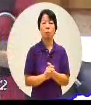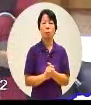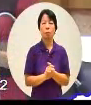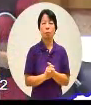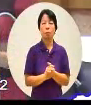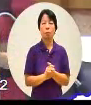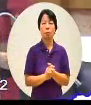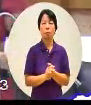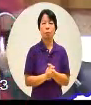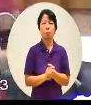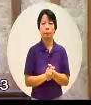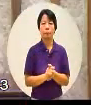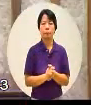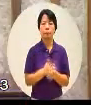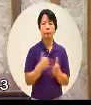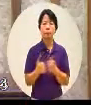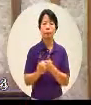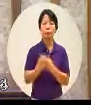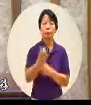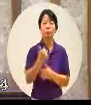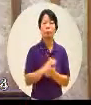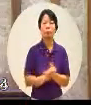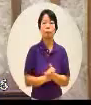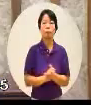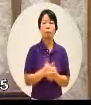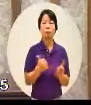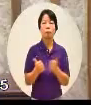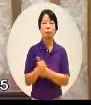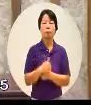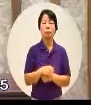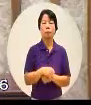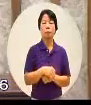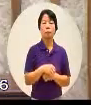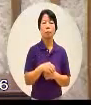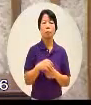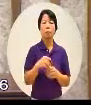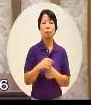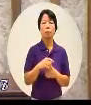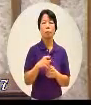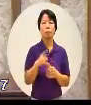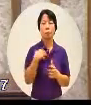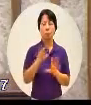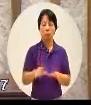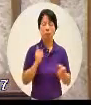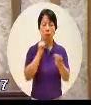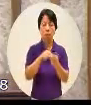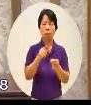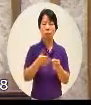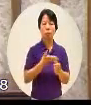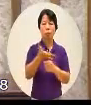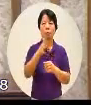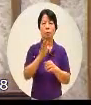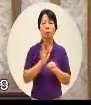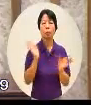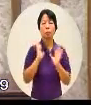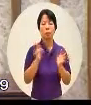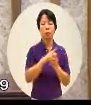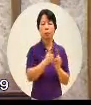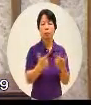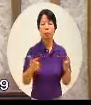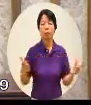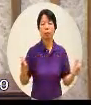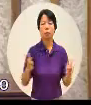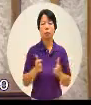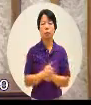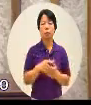然。 啊，谢谢议长，谢谢绿言哈。所以国教它最主要目的就是让每一个孩子呢多元适性发展， 多